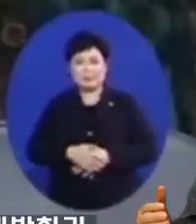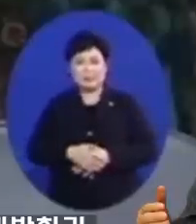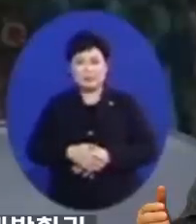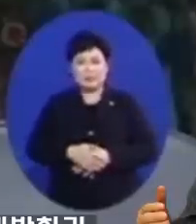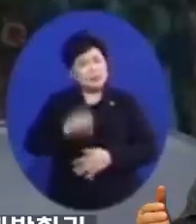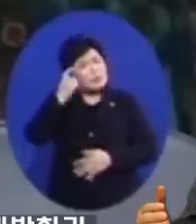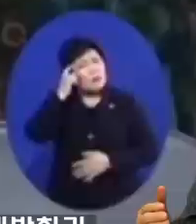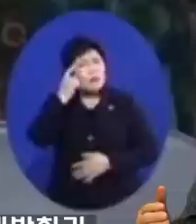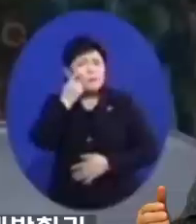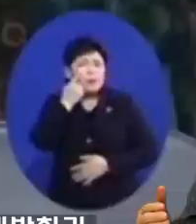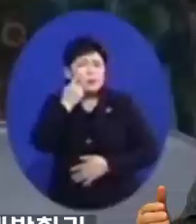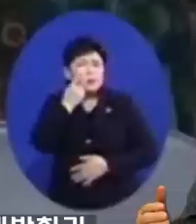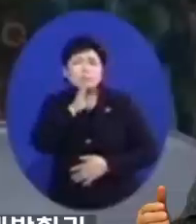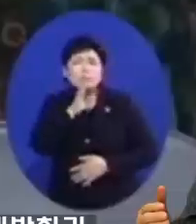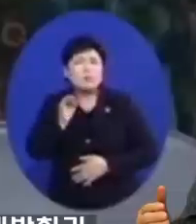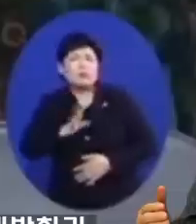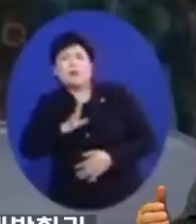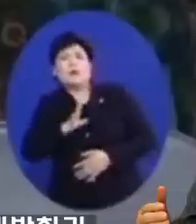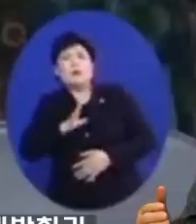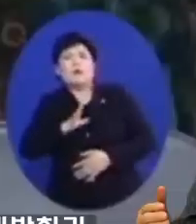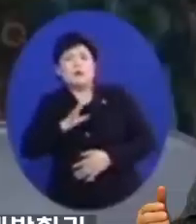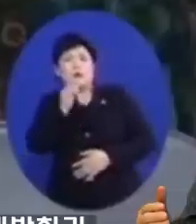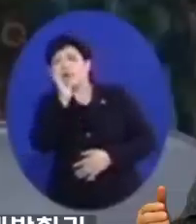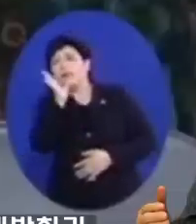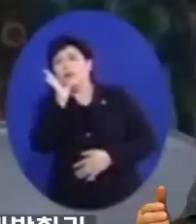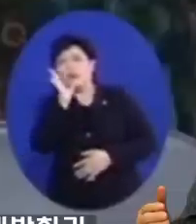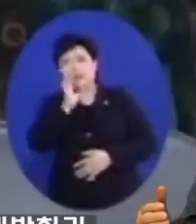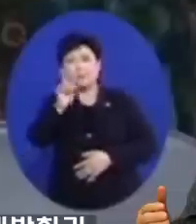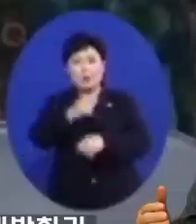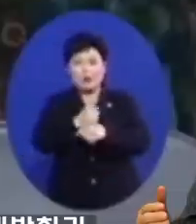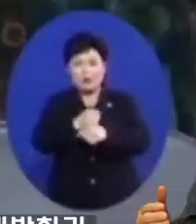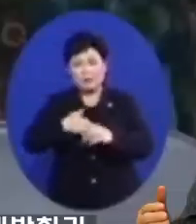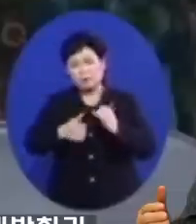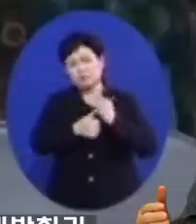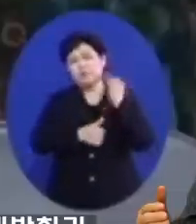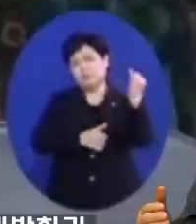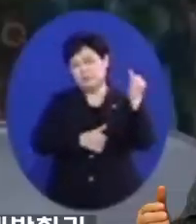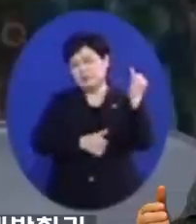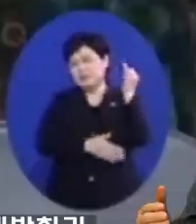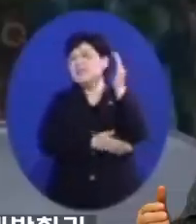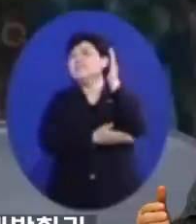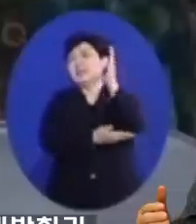생각해봐도 언제나 깜짝 놀란 말입니다. 그것은 우리 집사람 이야기입니다.